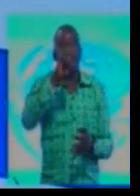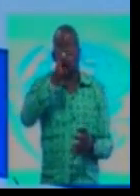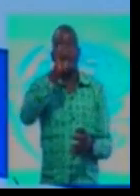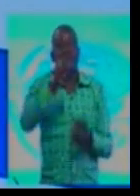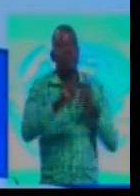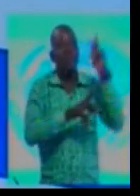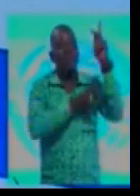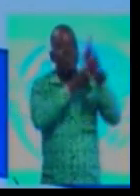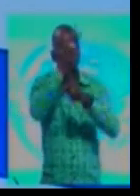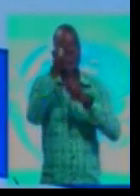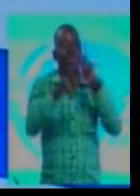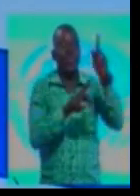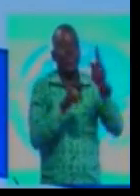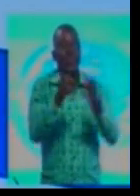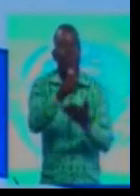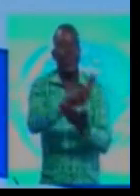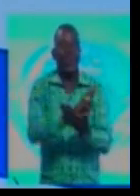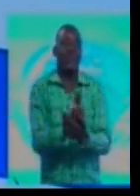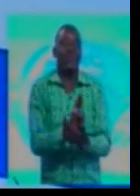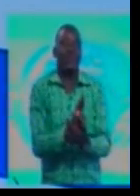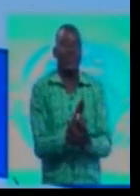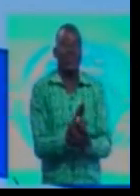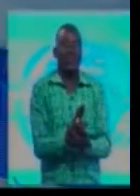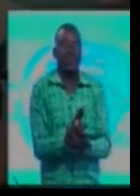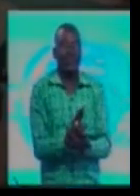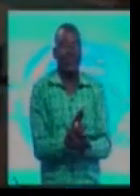point avec Vincent Kendrebego.